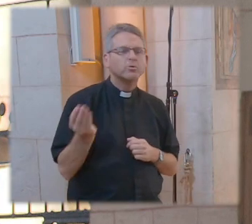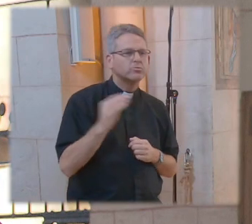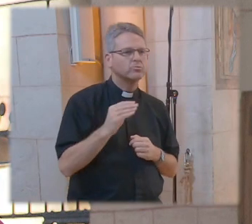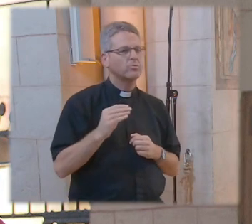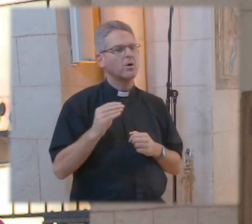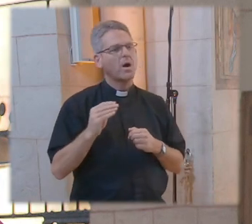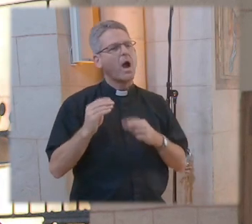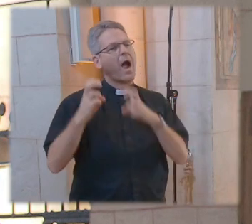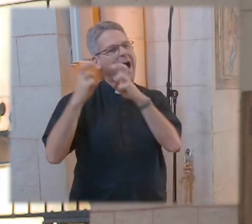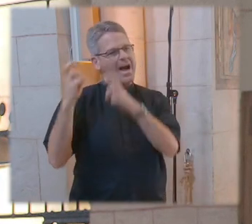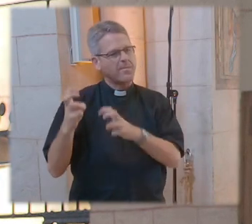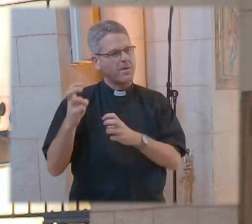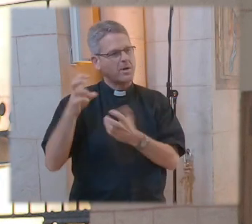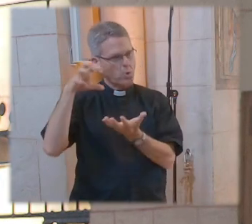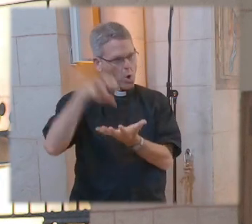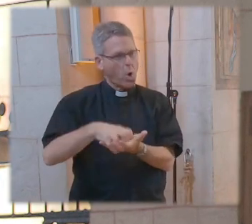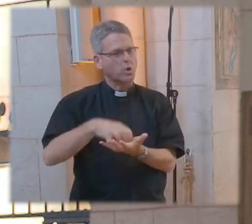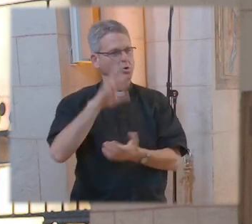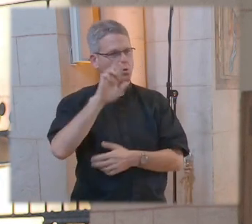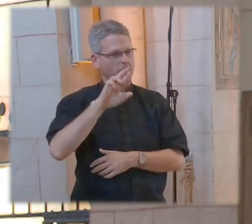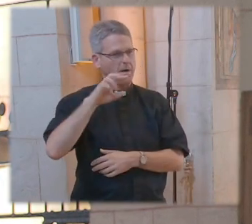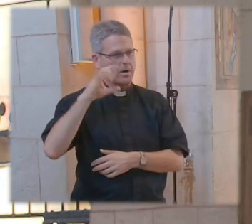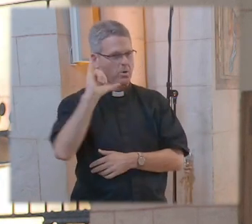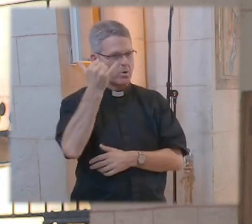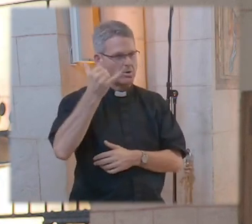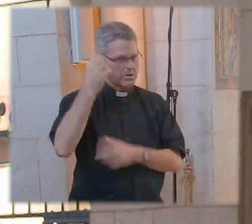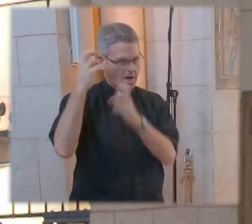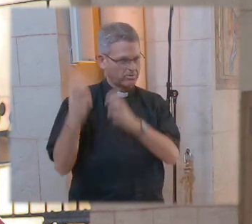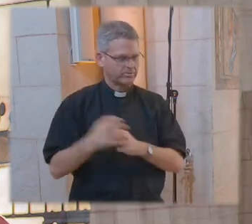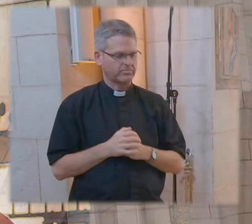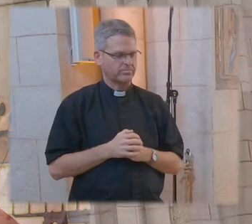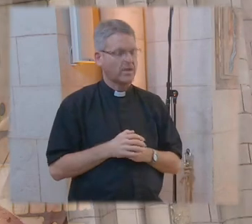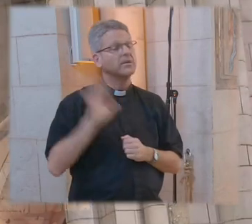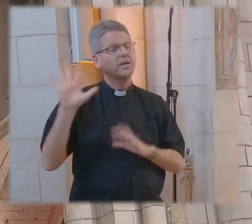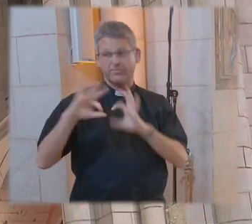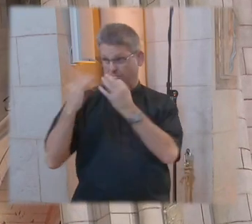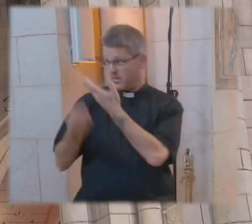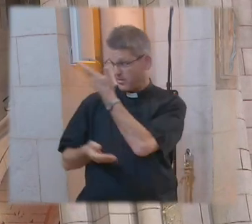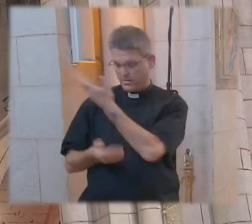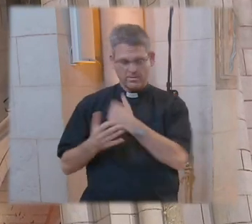von Vater Henges, aus seinem Dorf und seiner Familie, aus